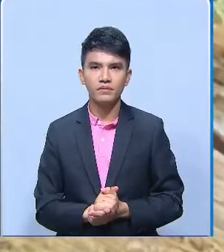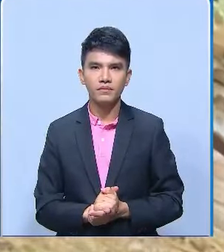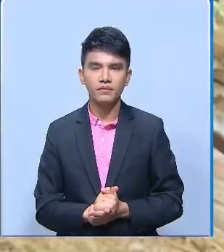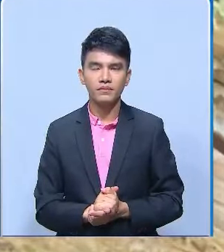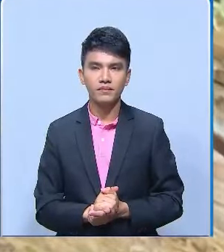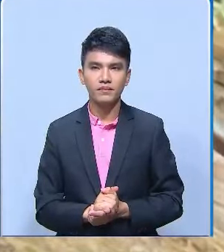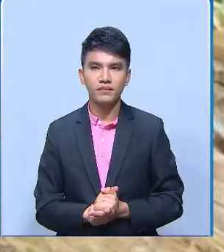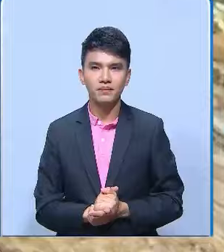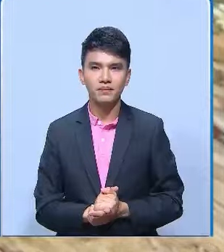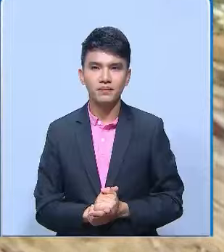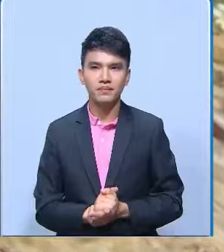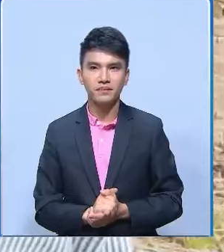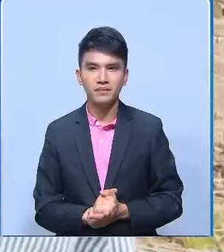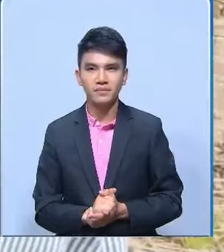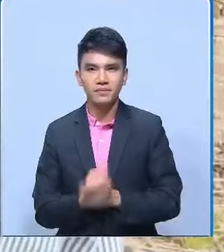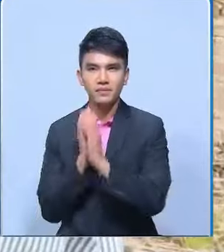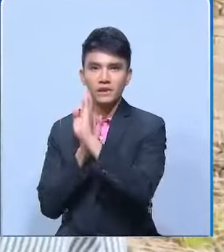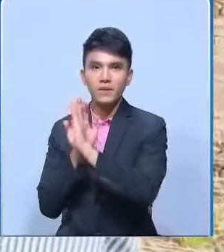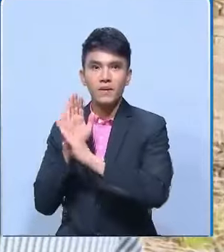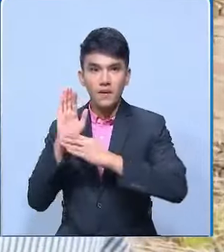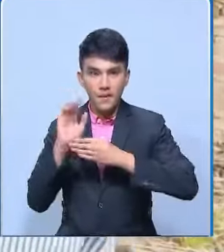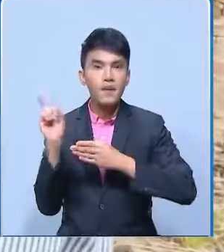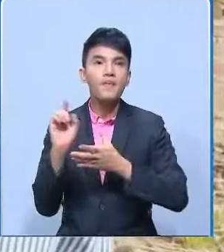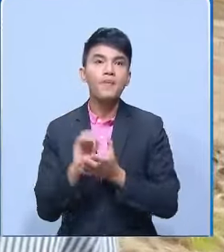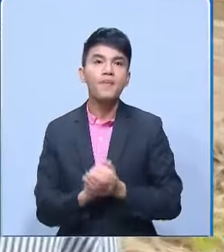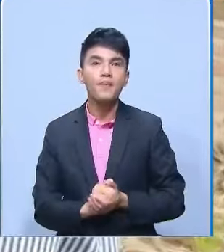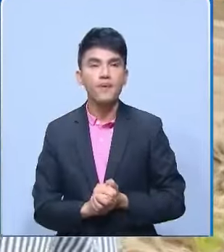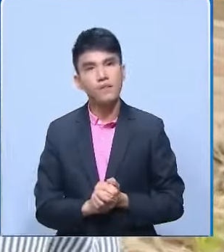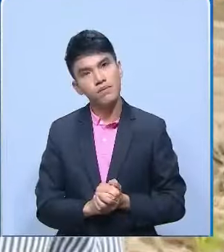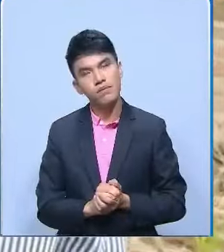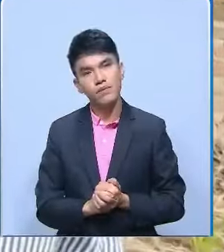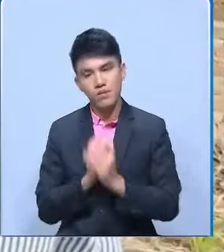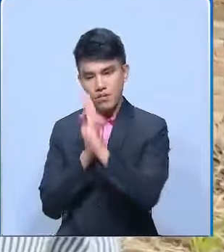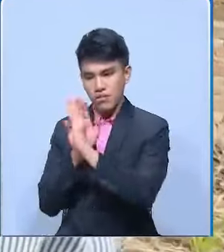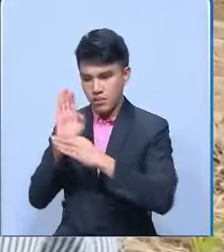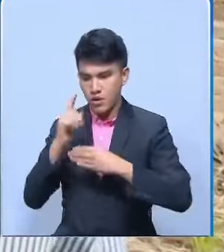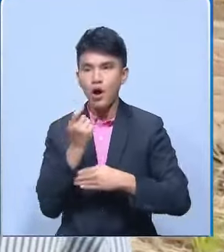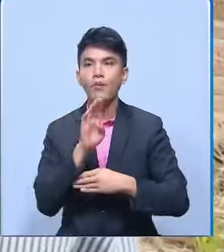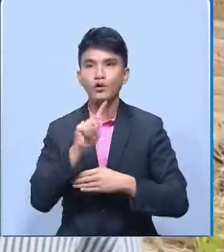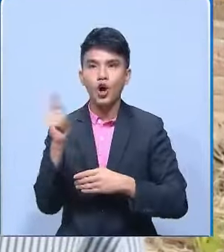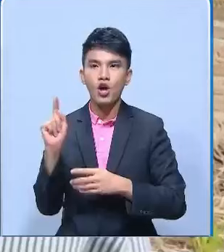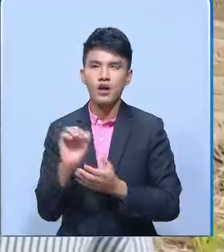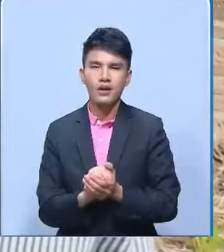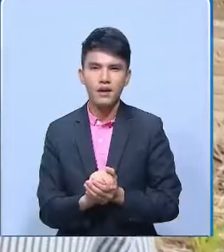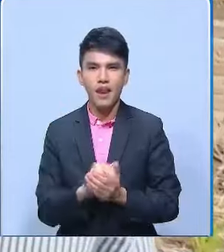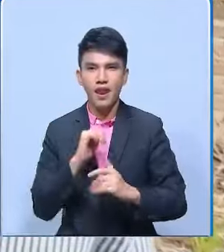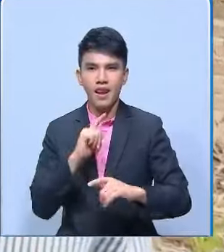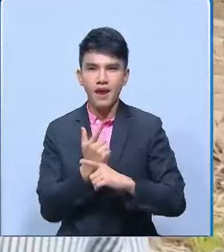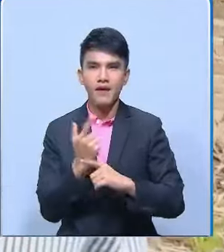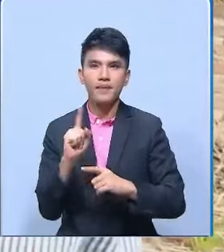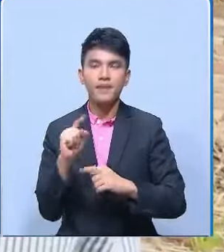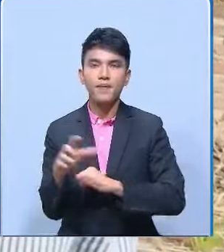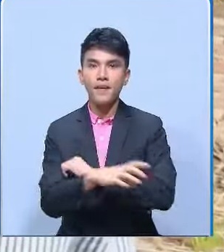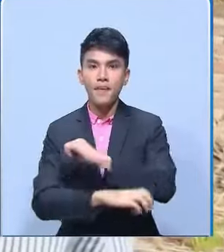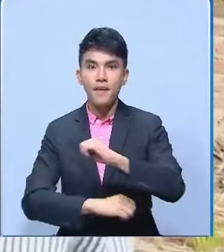ผู้ชมเจ้าหน้าที่ป้องกันและบรรเทาสาธารณภัยนะคะหรือว่าปภ.อบต.เกาะเรียนบอกว่าท่อนเหล็กแป๊บที่คนร้าย